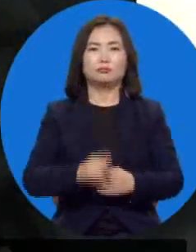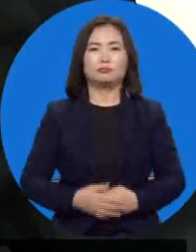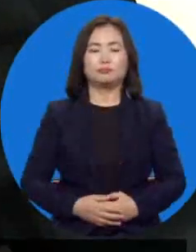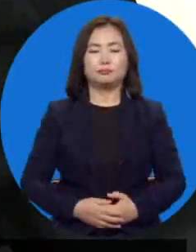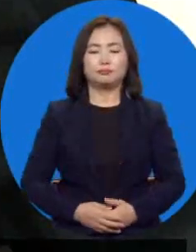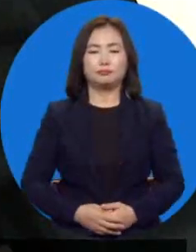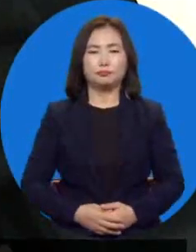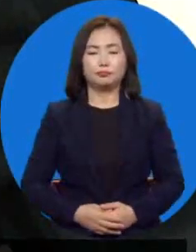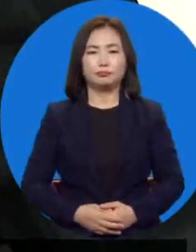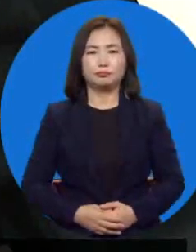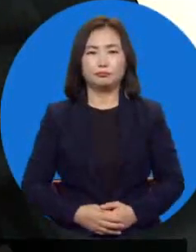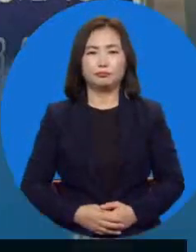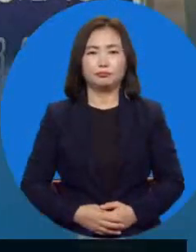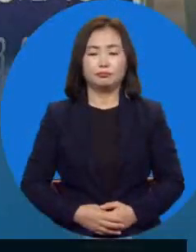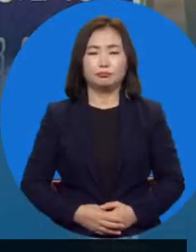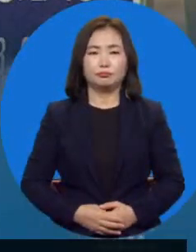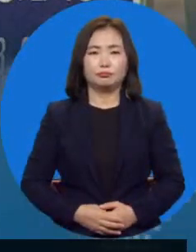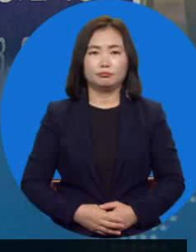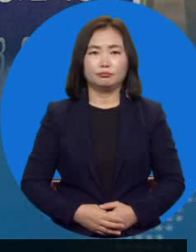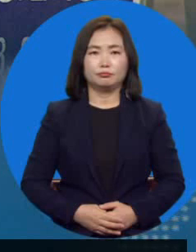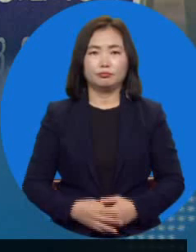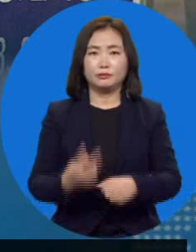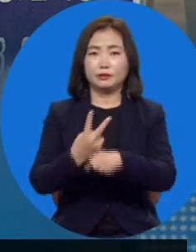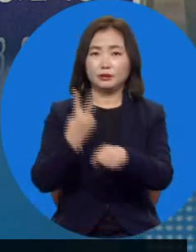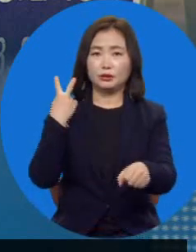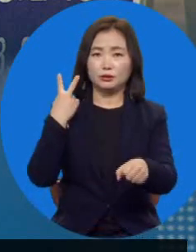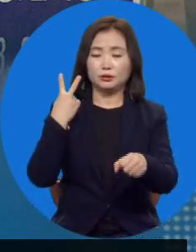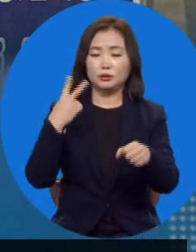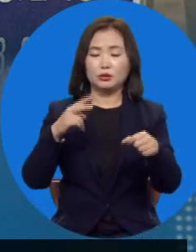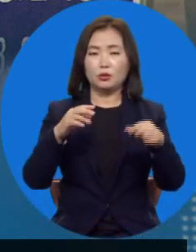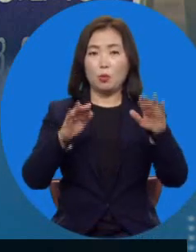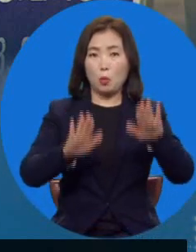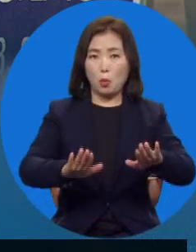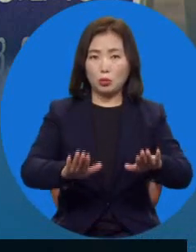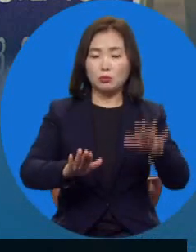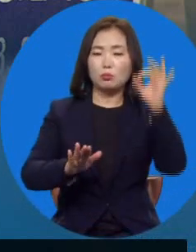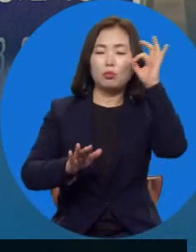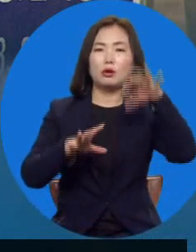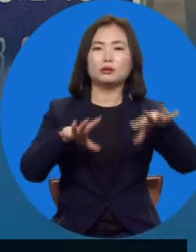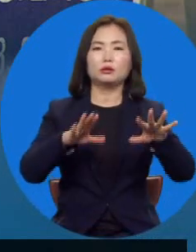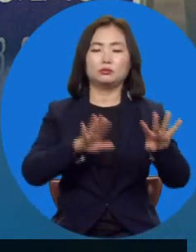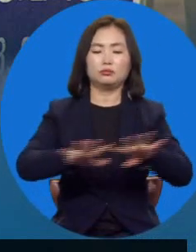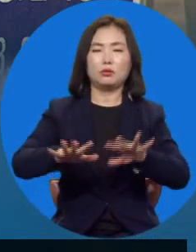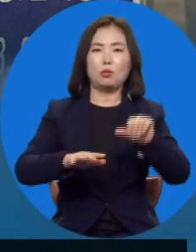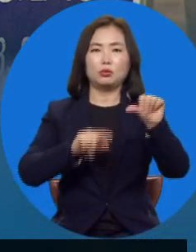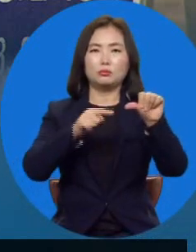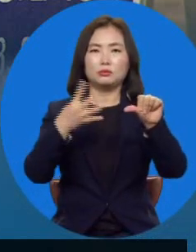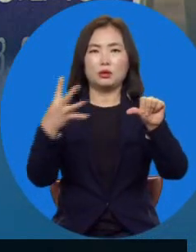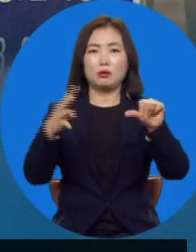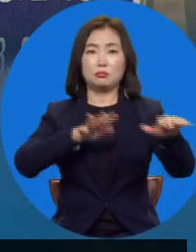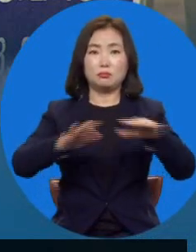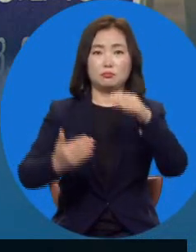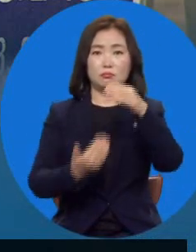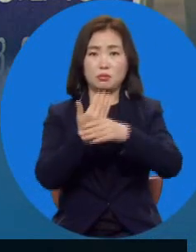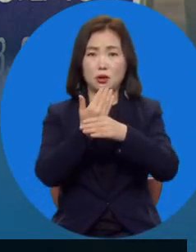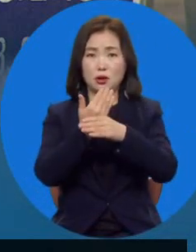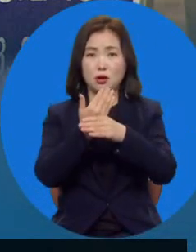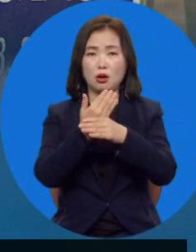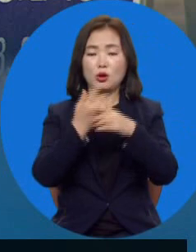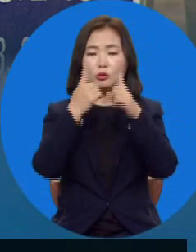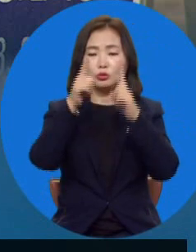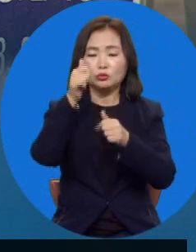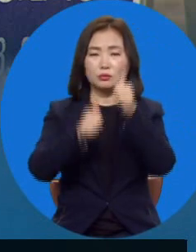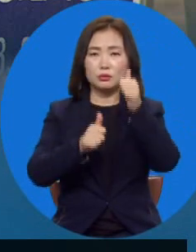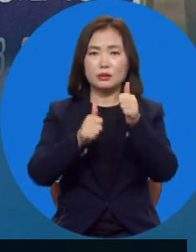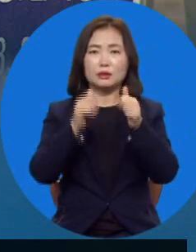박재형 입니다 2년 전 오늘 이 포항에서는 규모 5.4 회 지진이 발생해 그의 수능